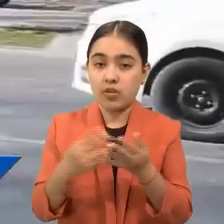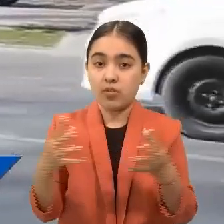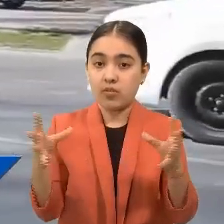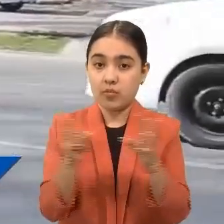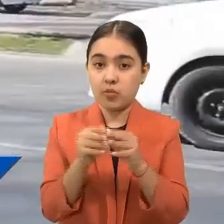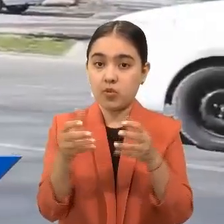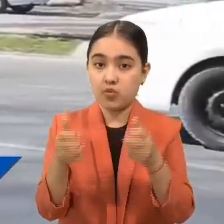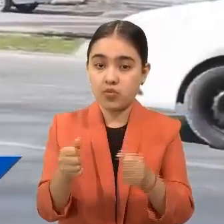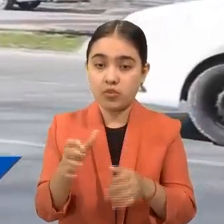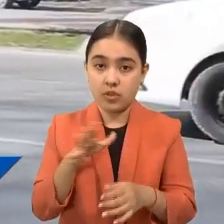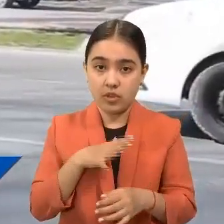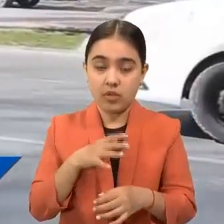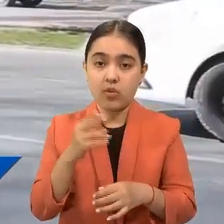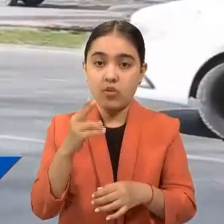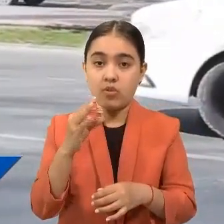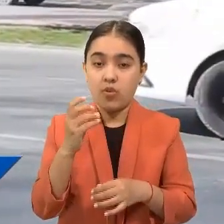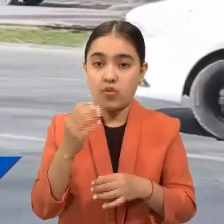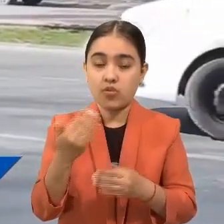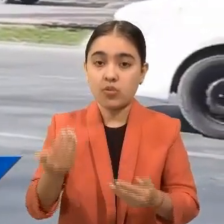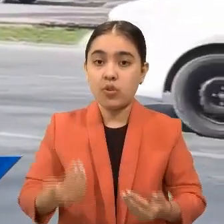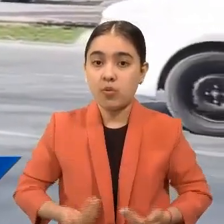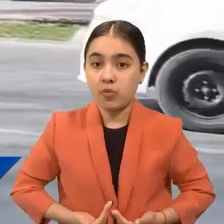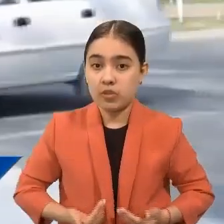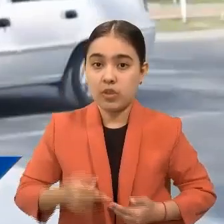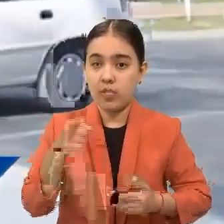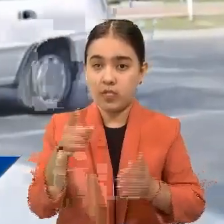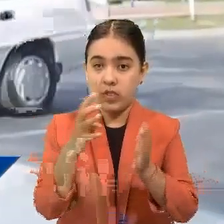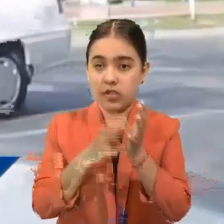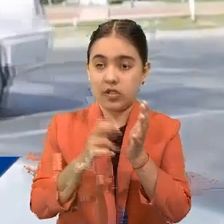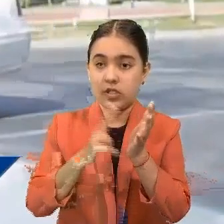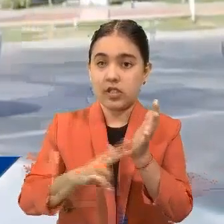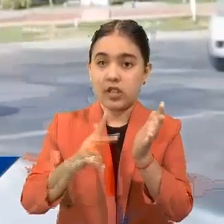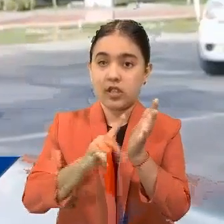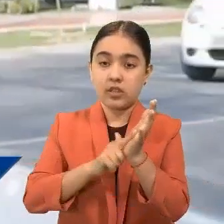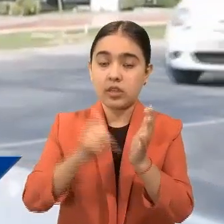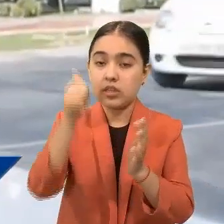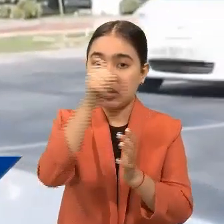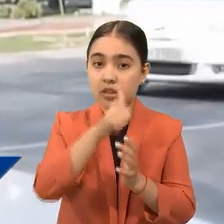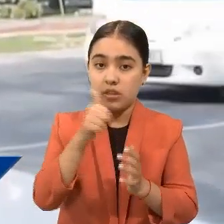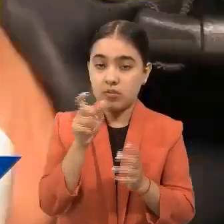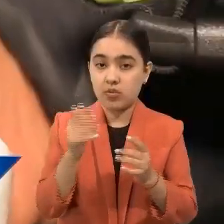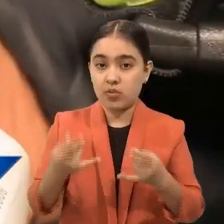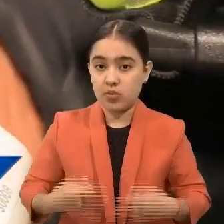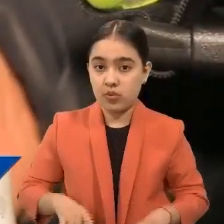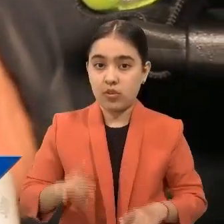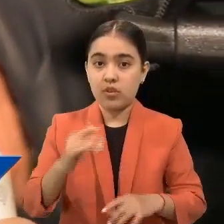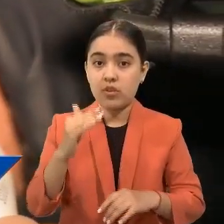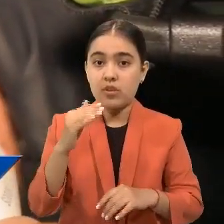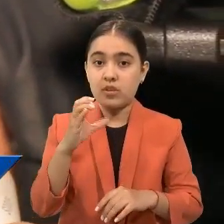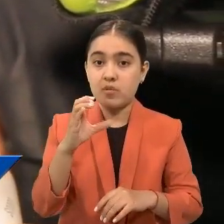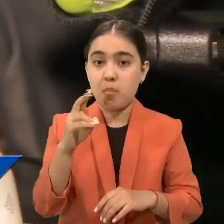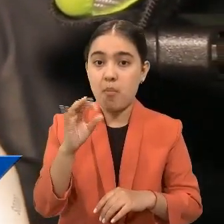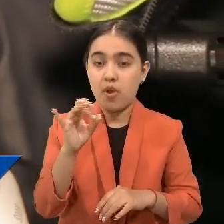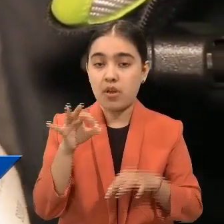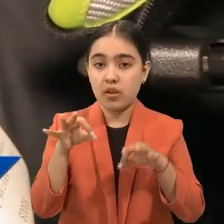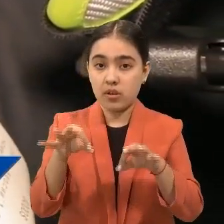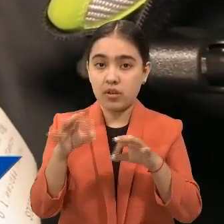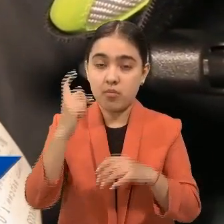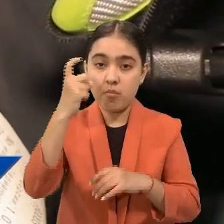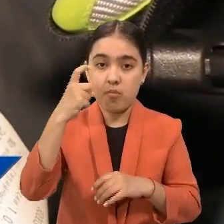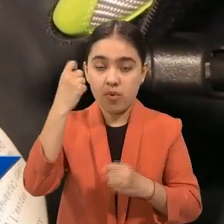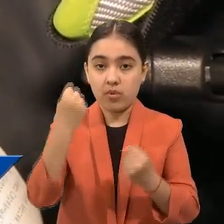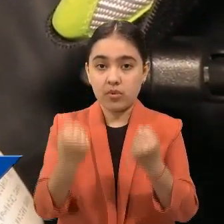bilan ushlandi. Toshloq tumanida yashovchi 1987-yilda tug'ilgan fuqaro esa Spark rusumli avtomashinasini mast